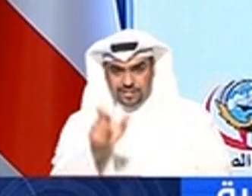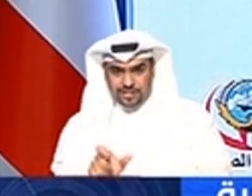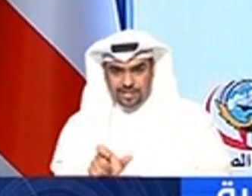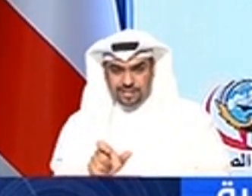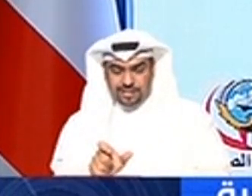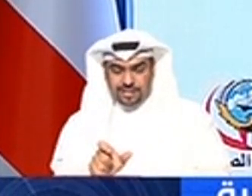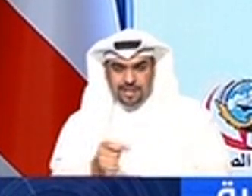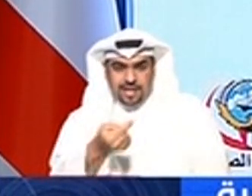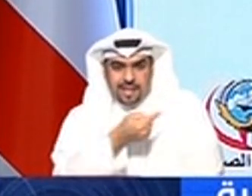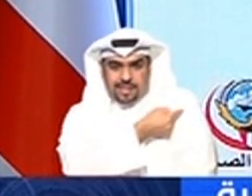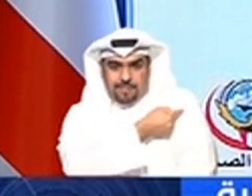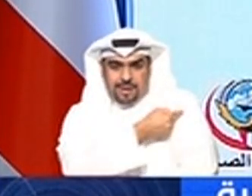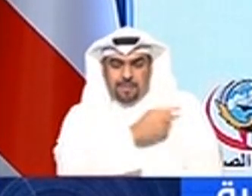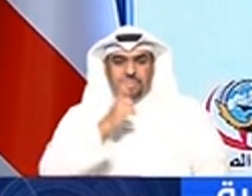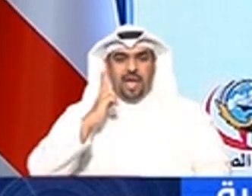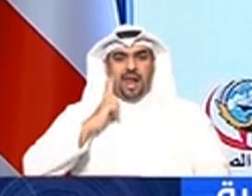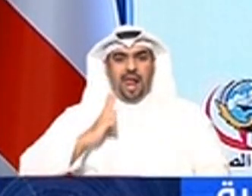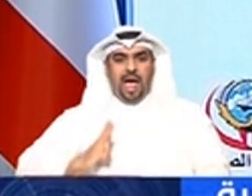العاصمة الصحية.